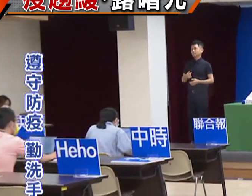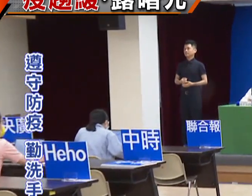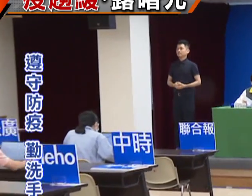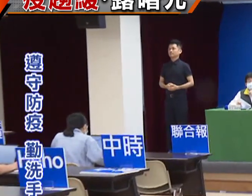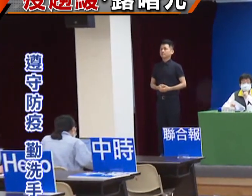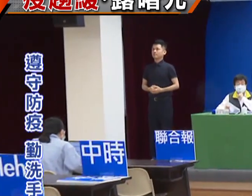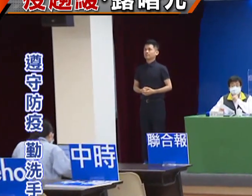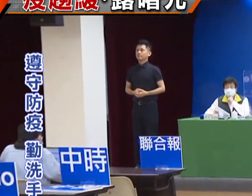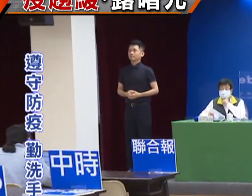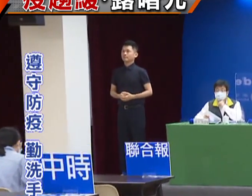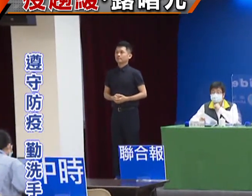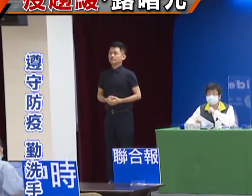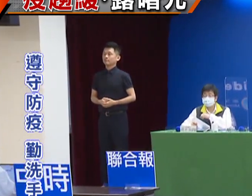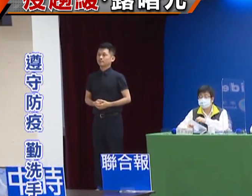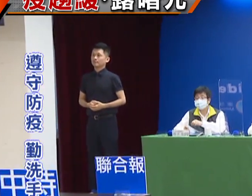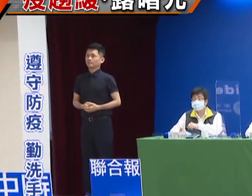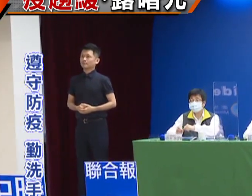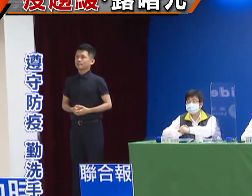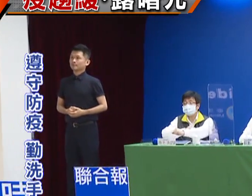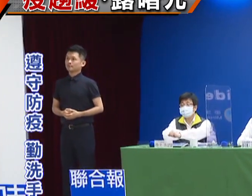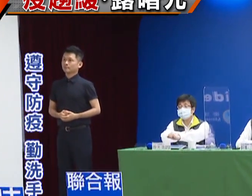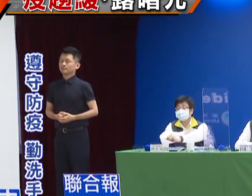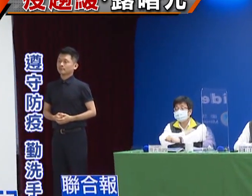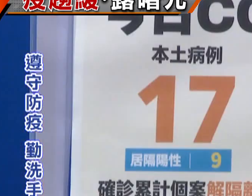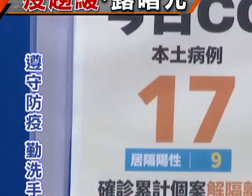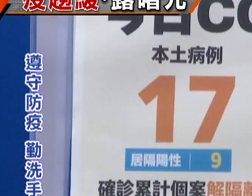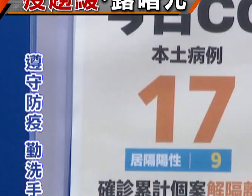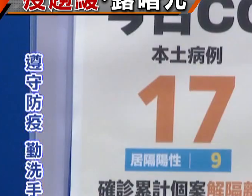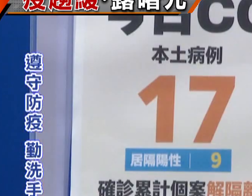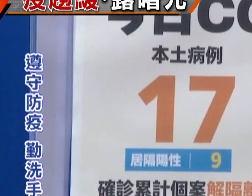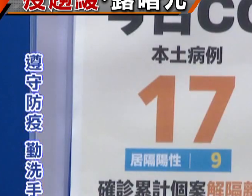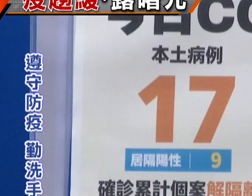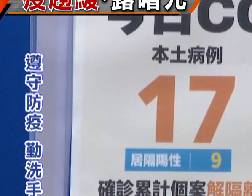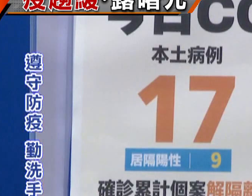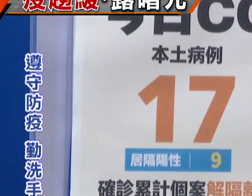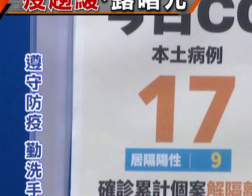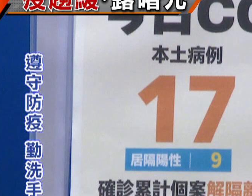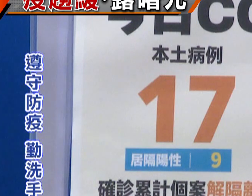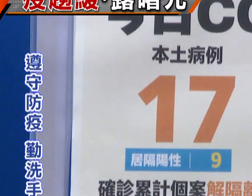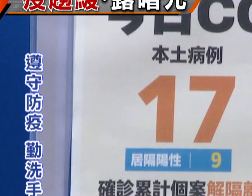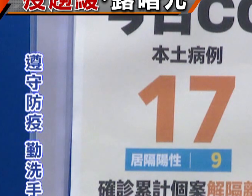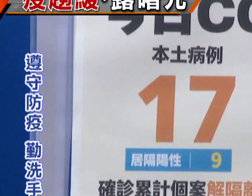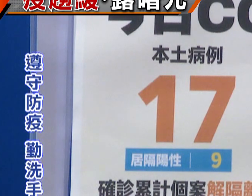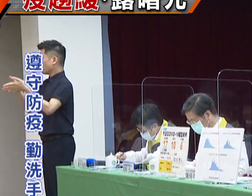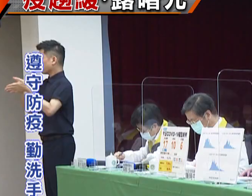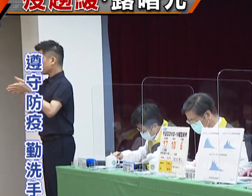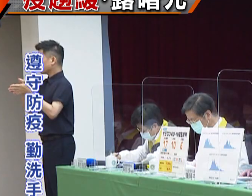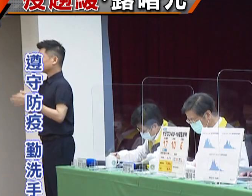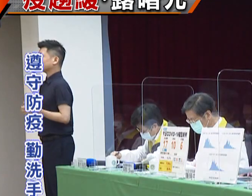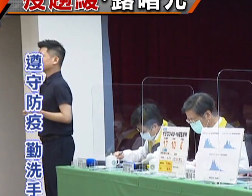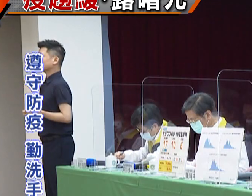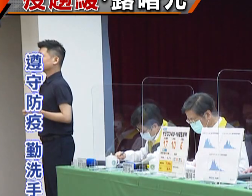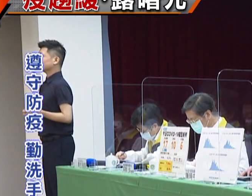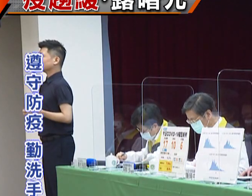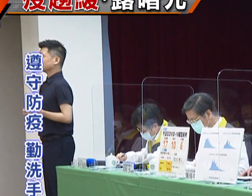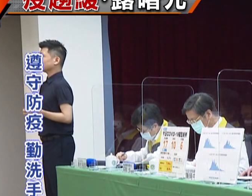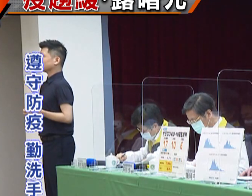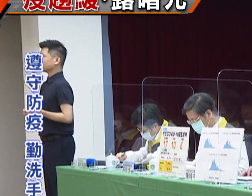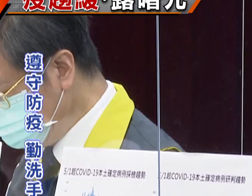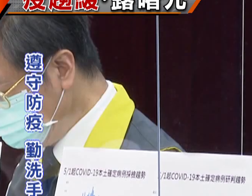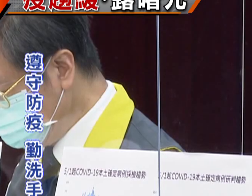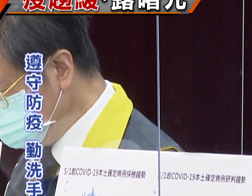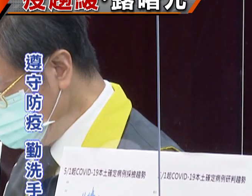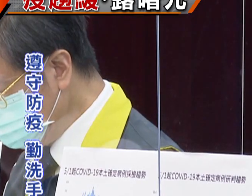零变心回不来，先不用太沮丧。国内14日只新增17例本土个案，再创三级警戒以来新